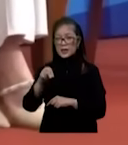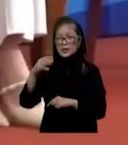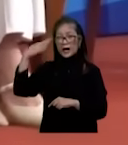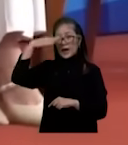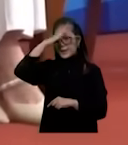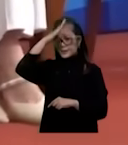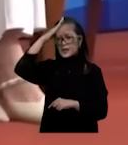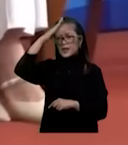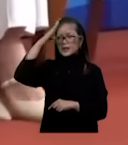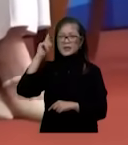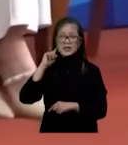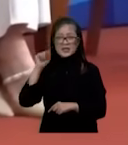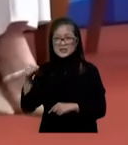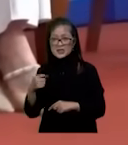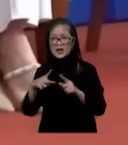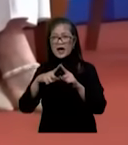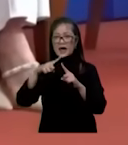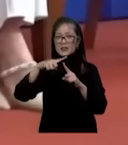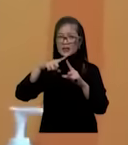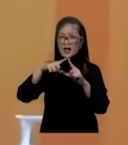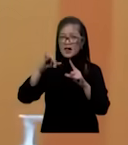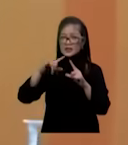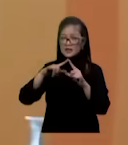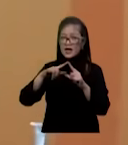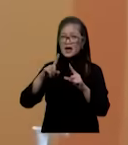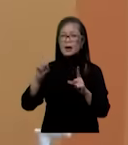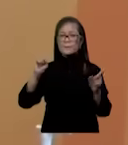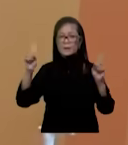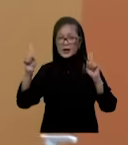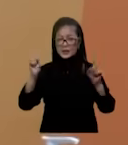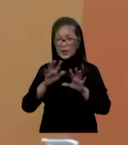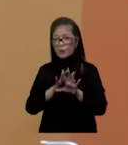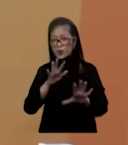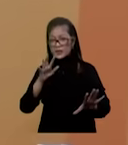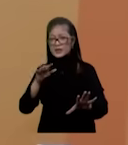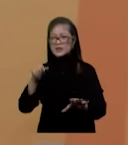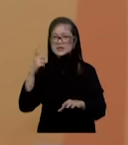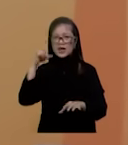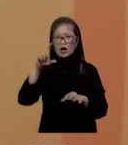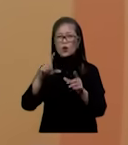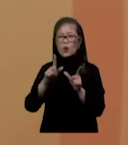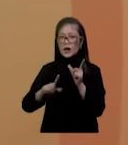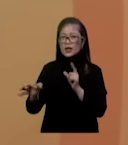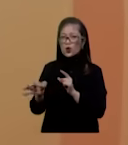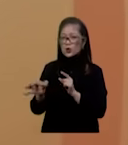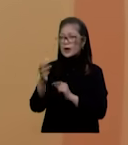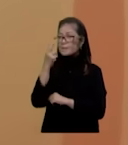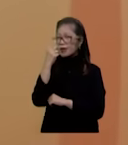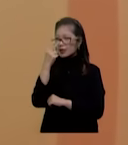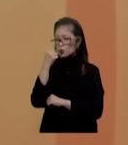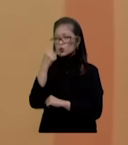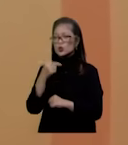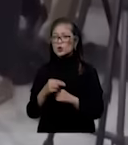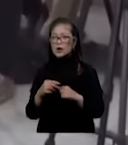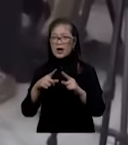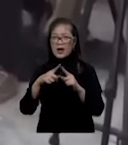Sang istri Atalia Praratia digadang akan masuk ke partai politik serta maju sebagai bakal calon wali kota Bandung. Menurut Atalia, pinangan